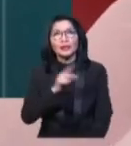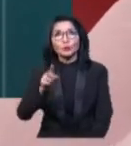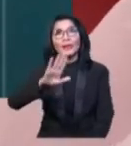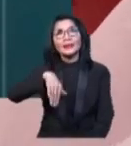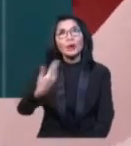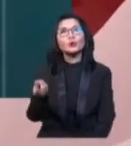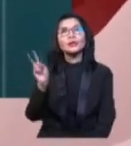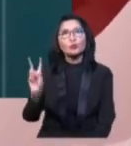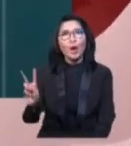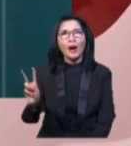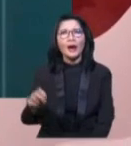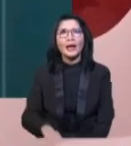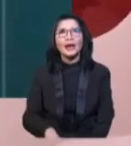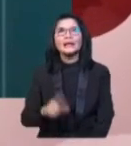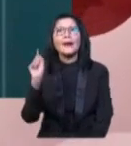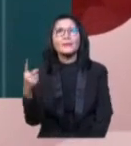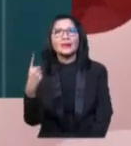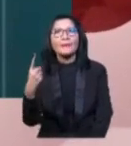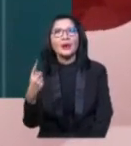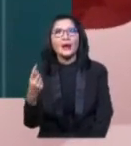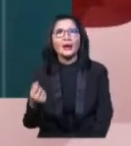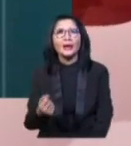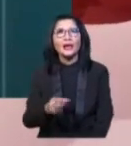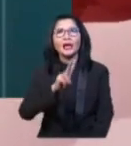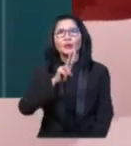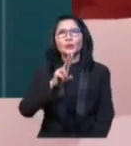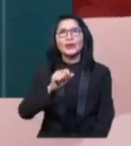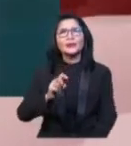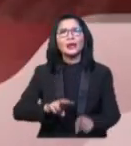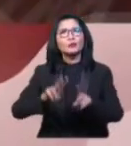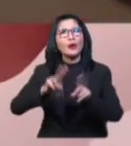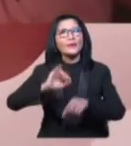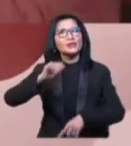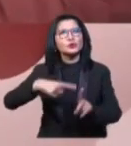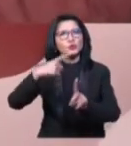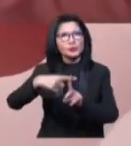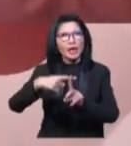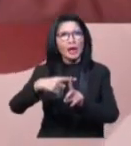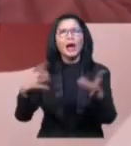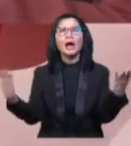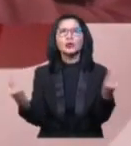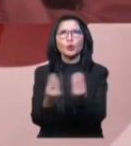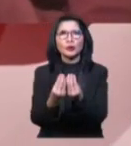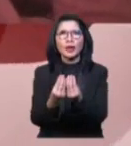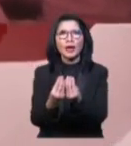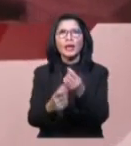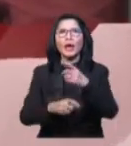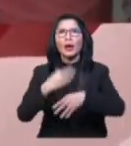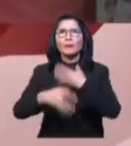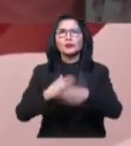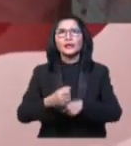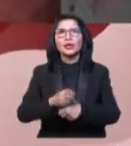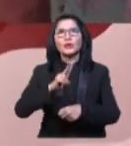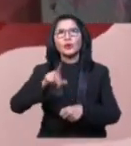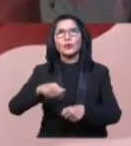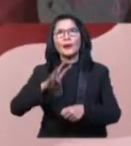kedua. Tahun pertama itu untuk 12 juta pelaku usaha mikro, totalnya per usaha mikro ini 2,4